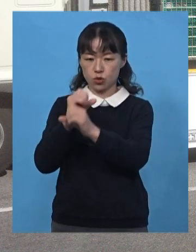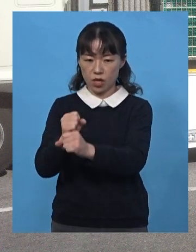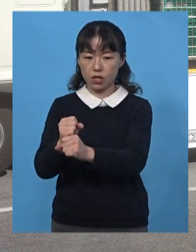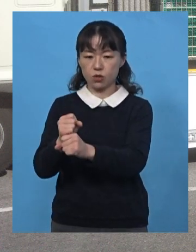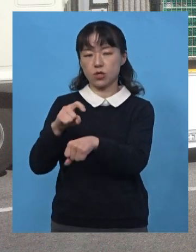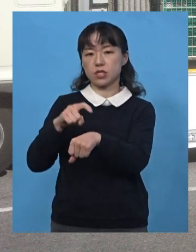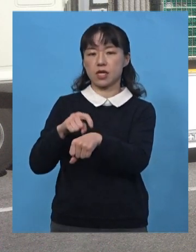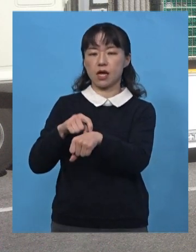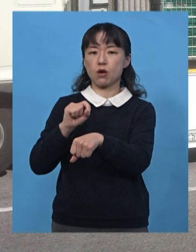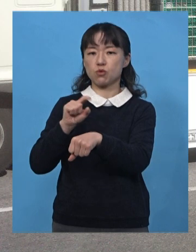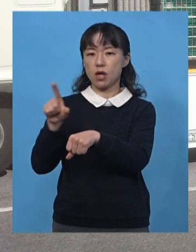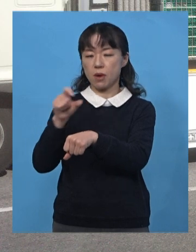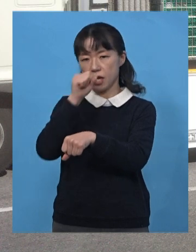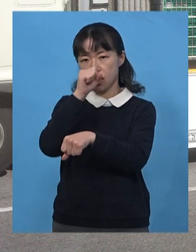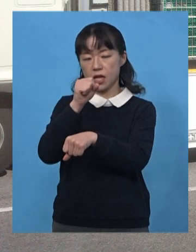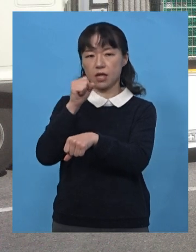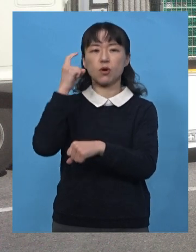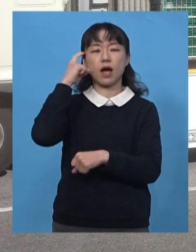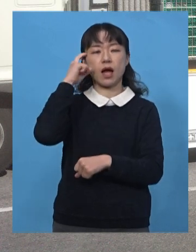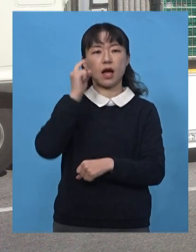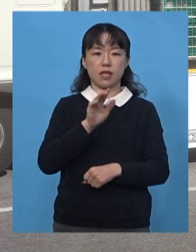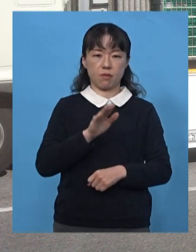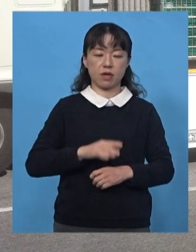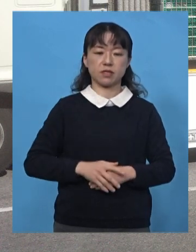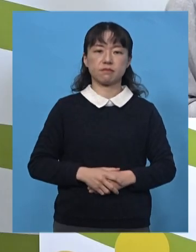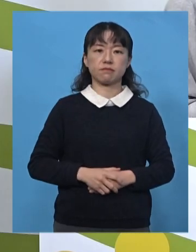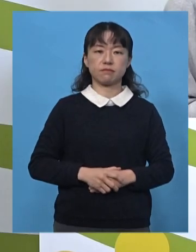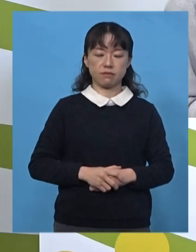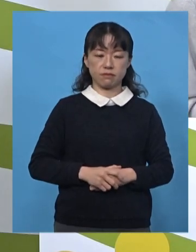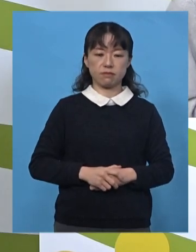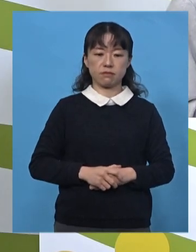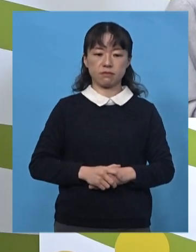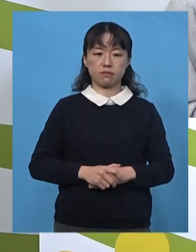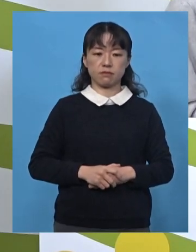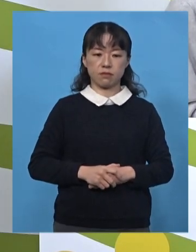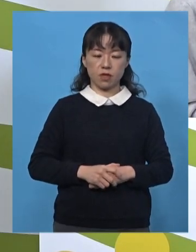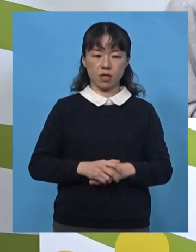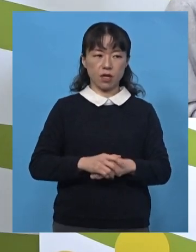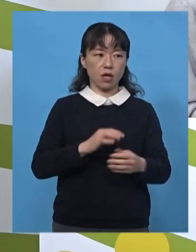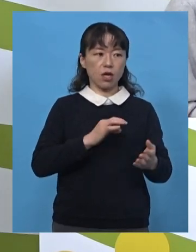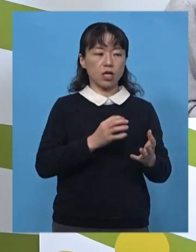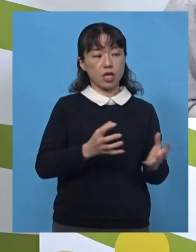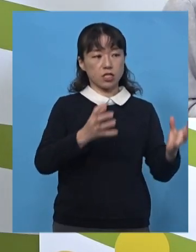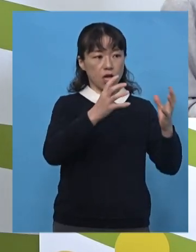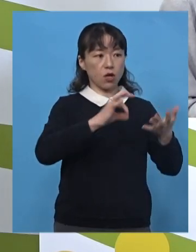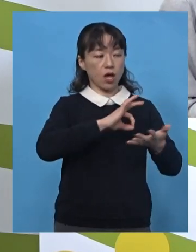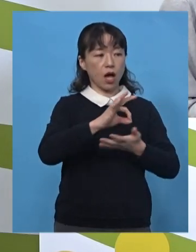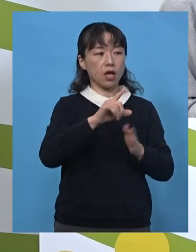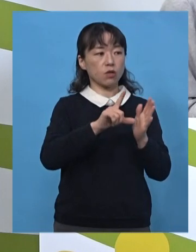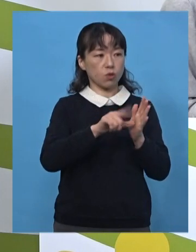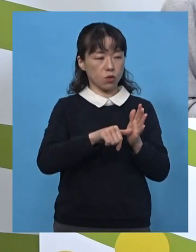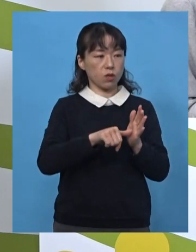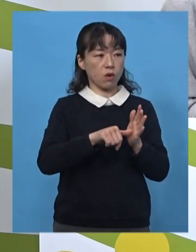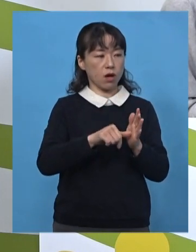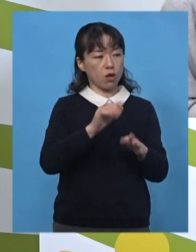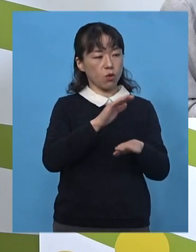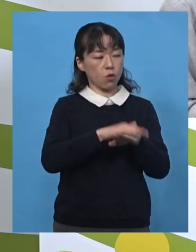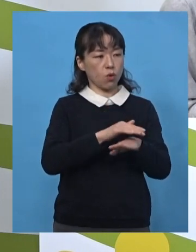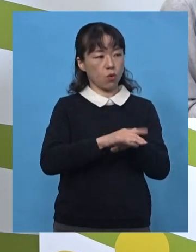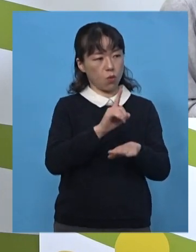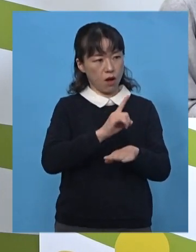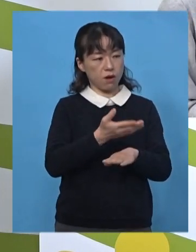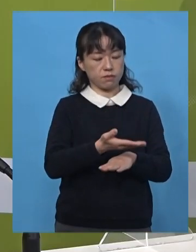集中できる時間が増えればと考えています。 なるほど。では販売されている農産物を買いたいときはどこに行けばいいん